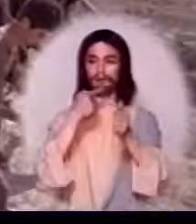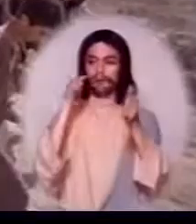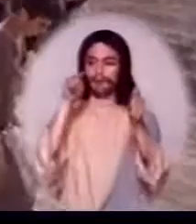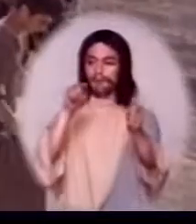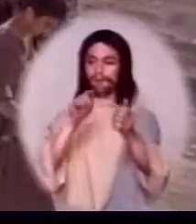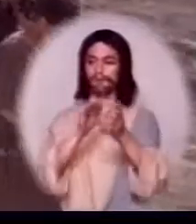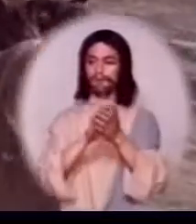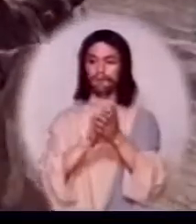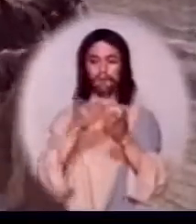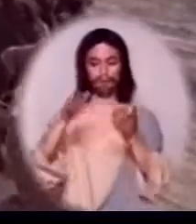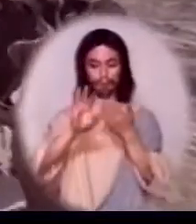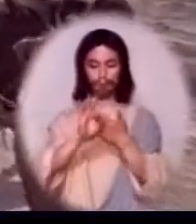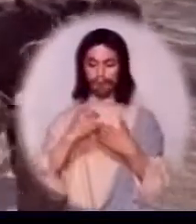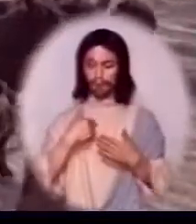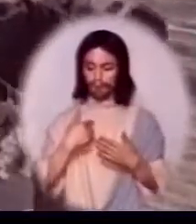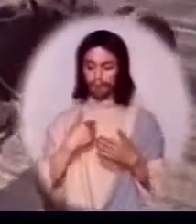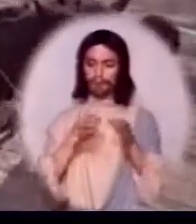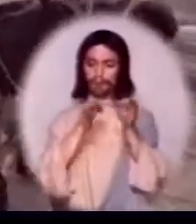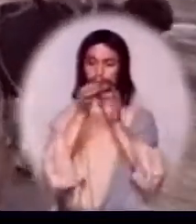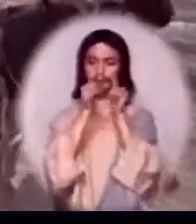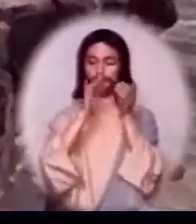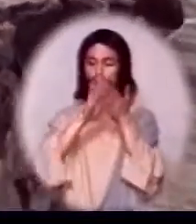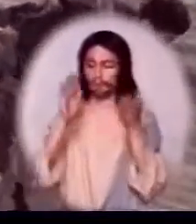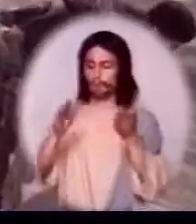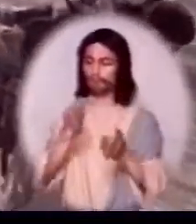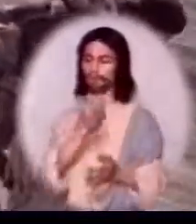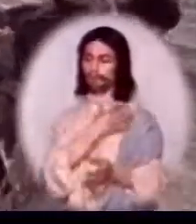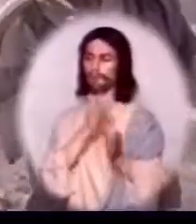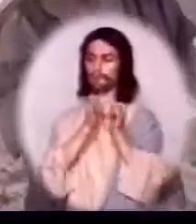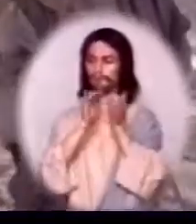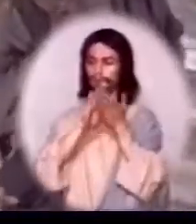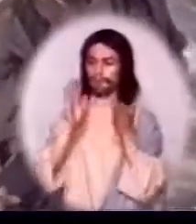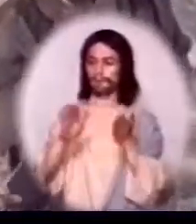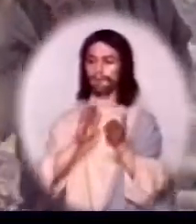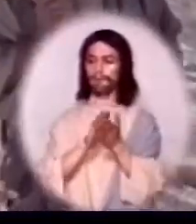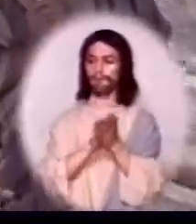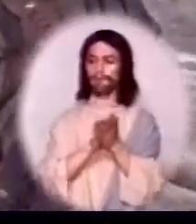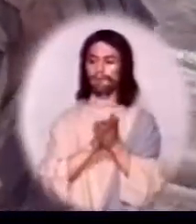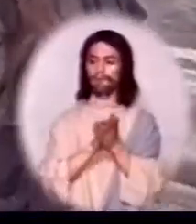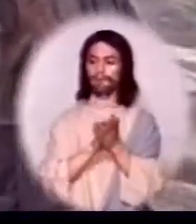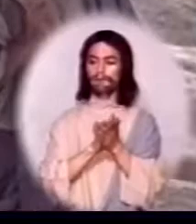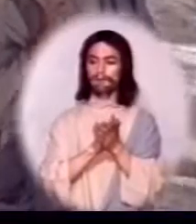나를 쫓으라. 하지만 우린 장사꾼이고 부자인데요.